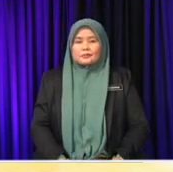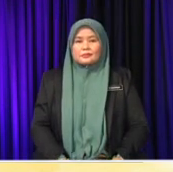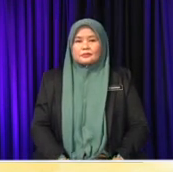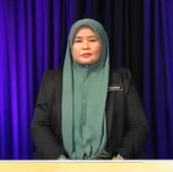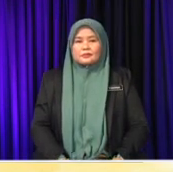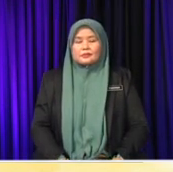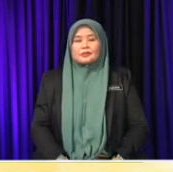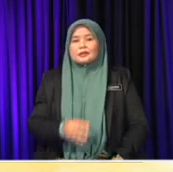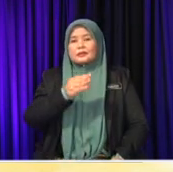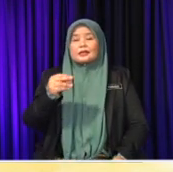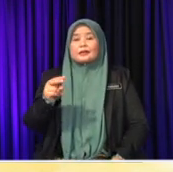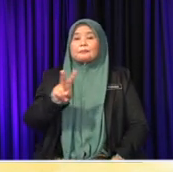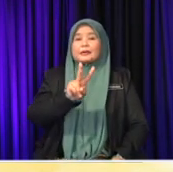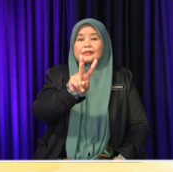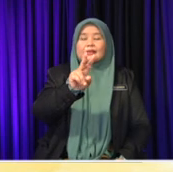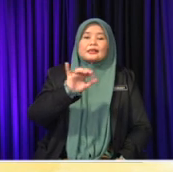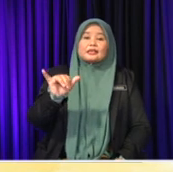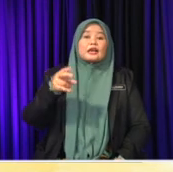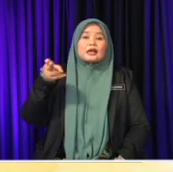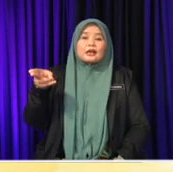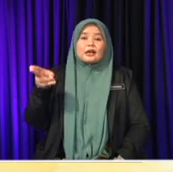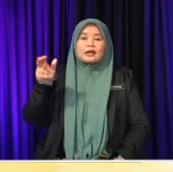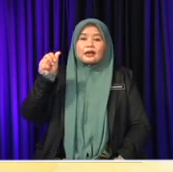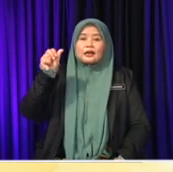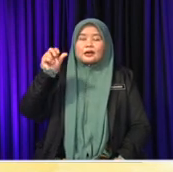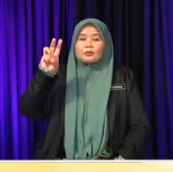dan pasangannya yaitu Hawa